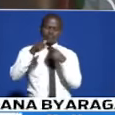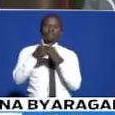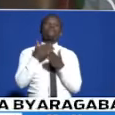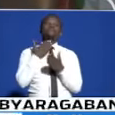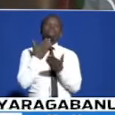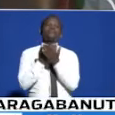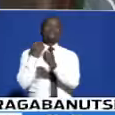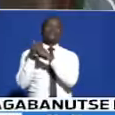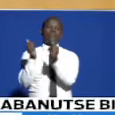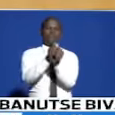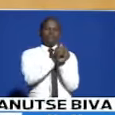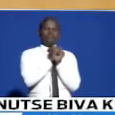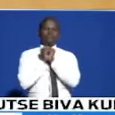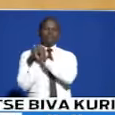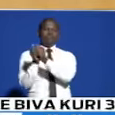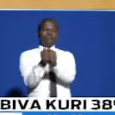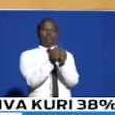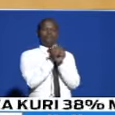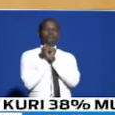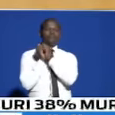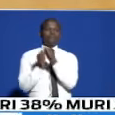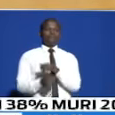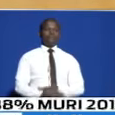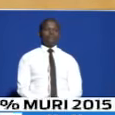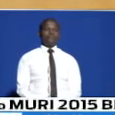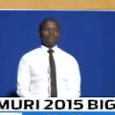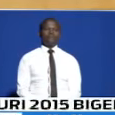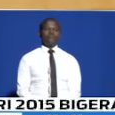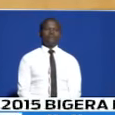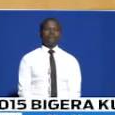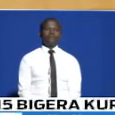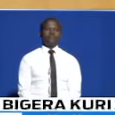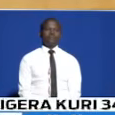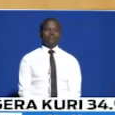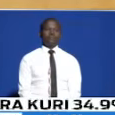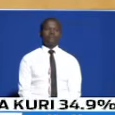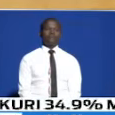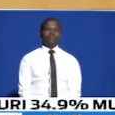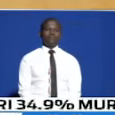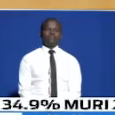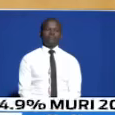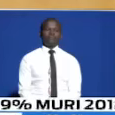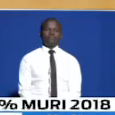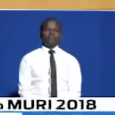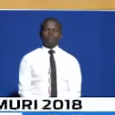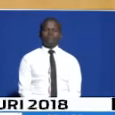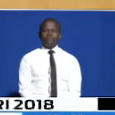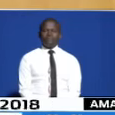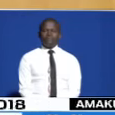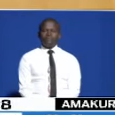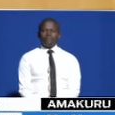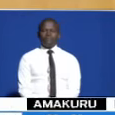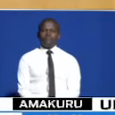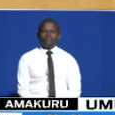bisaba gusenyera umugozi umwe. So the African leaders decided that it was time